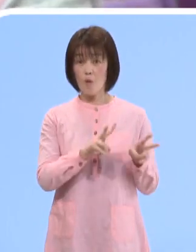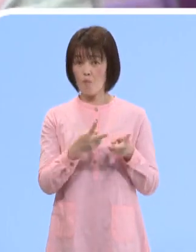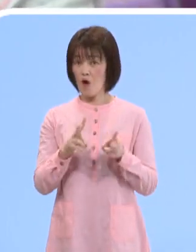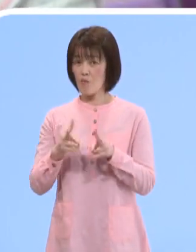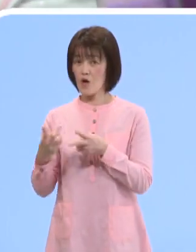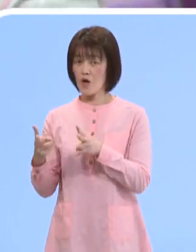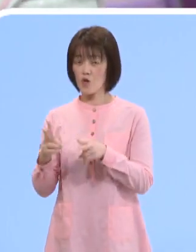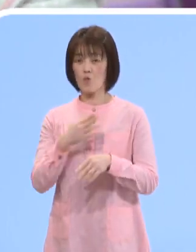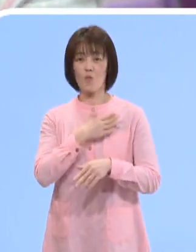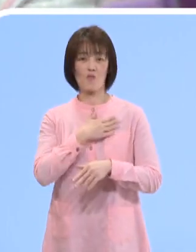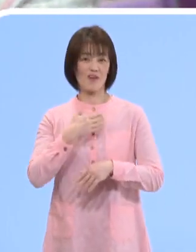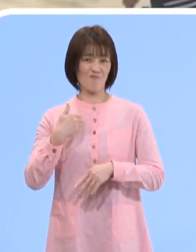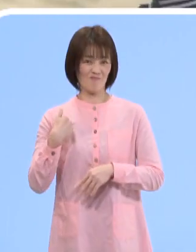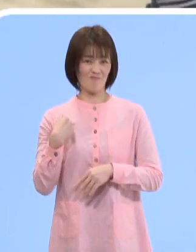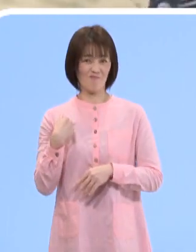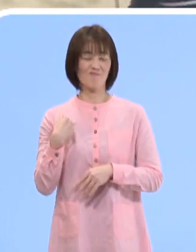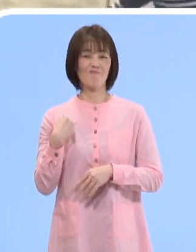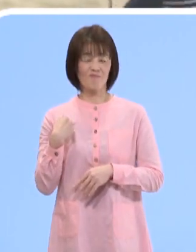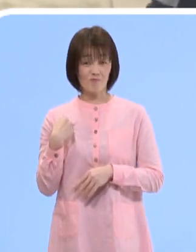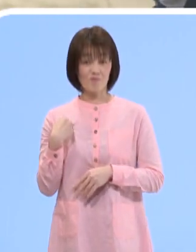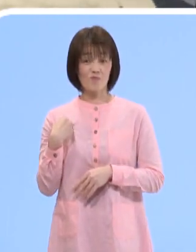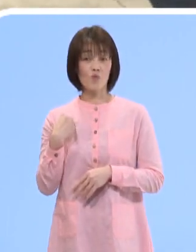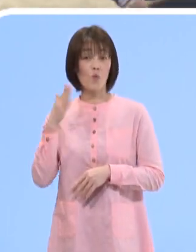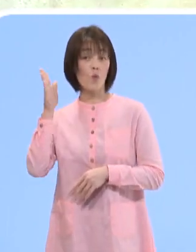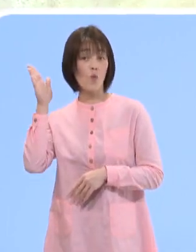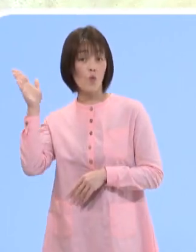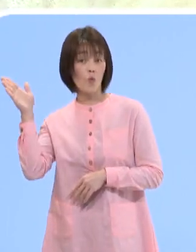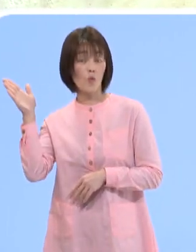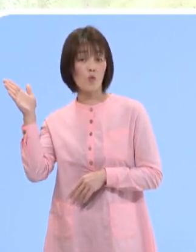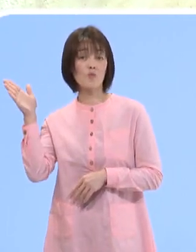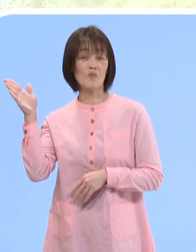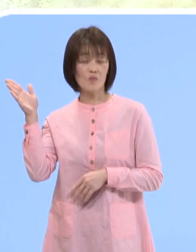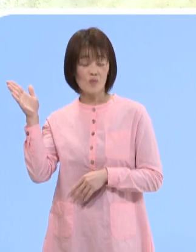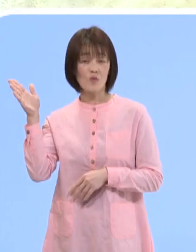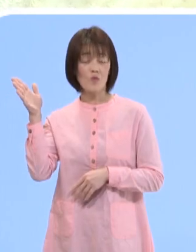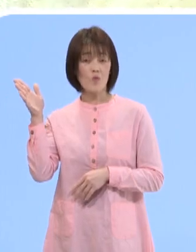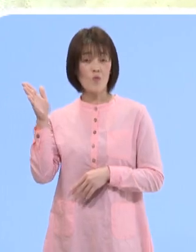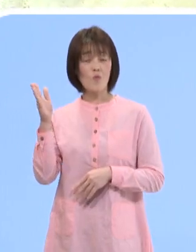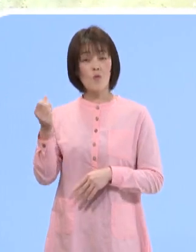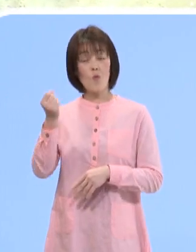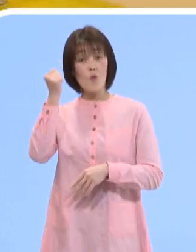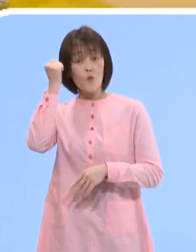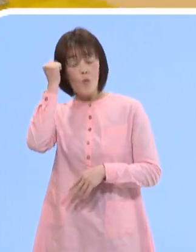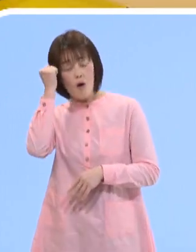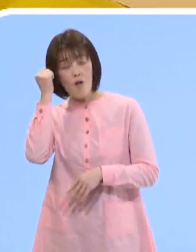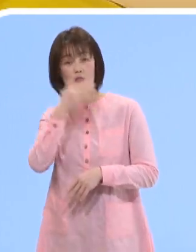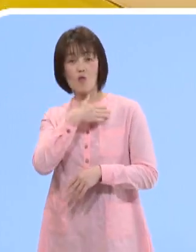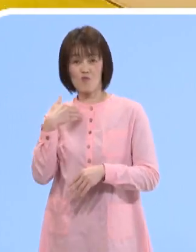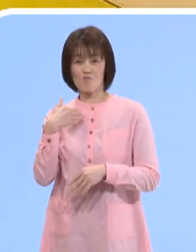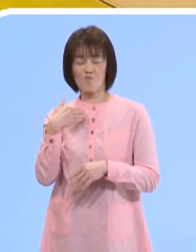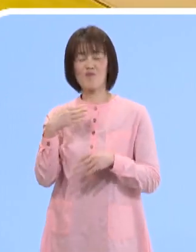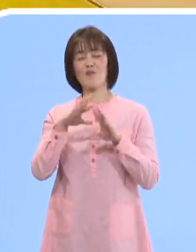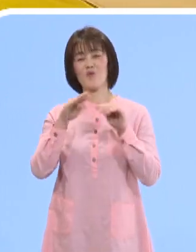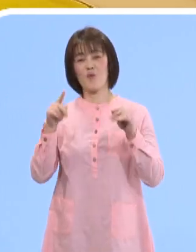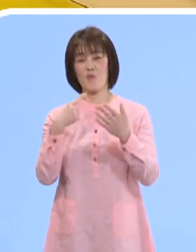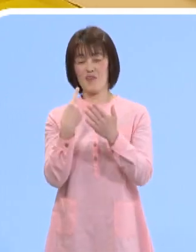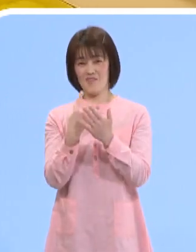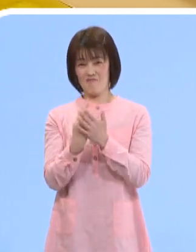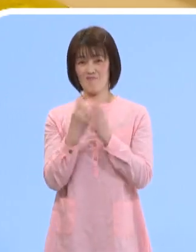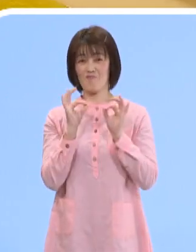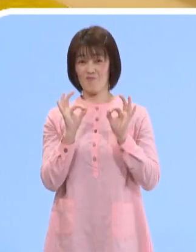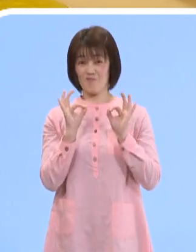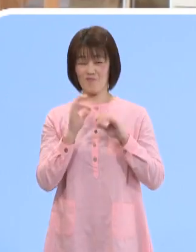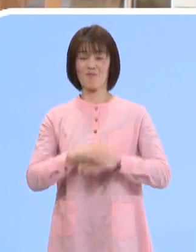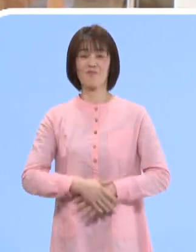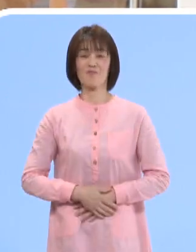ーベキューもできるようにしてたりとか、はい、土曜日の夜だけなんですけども、はい、グランピングって言って泊まれるようなものも作ったりは